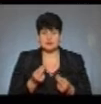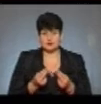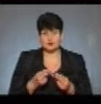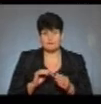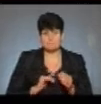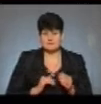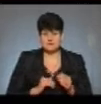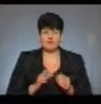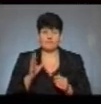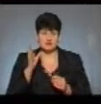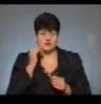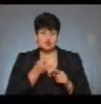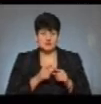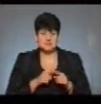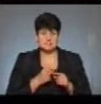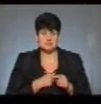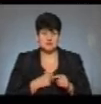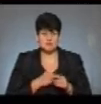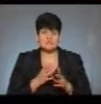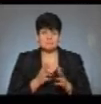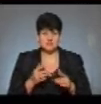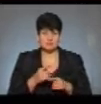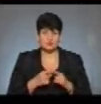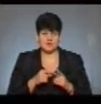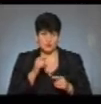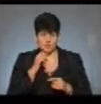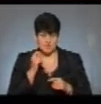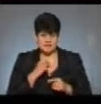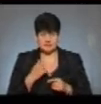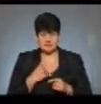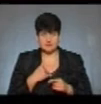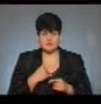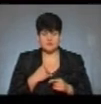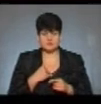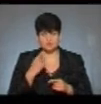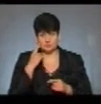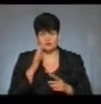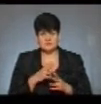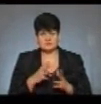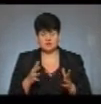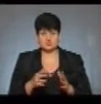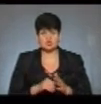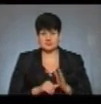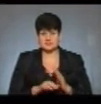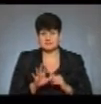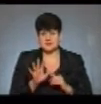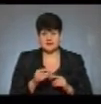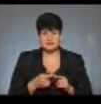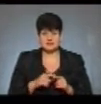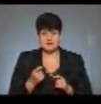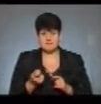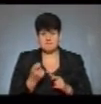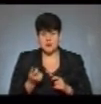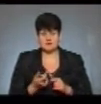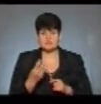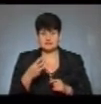Тобто вважають, що це зло. Це більше половини українців. Все-таки, яке... Я думав, що це більше буде. 65% – це надзвичайно мало.